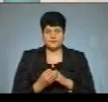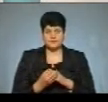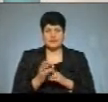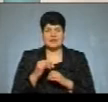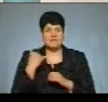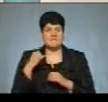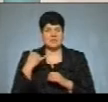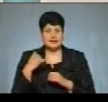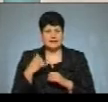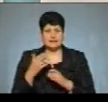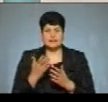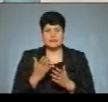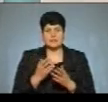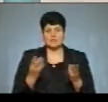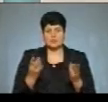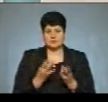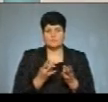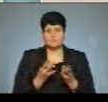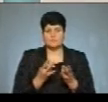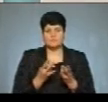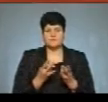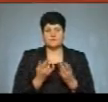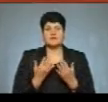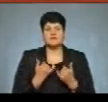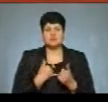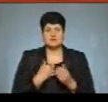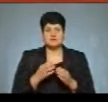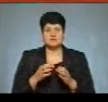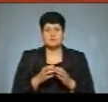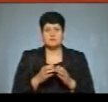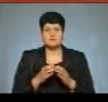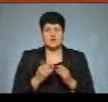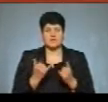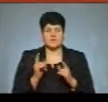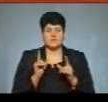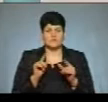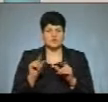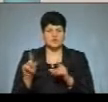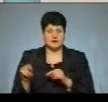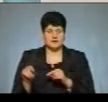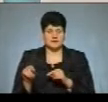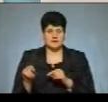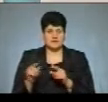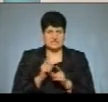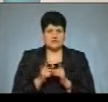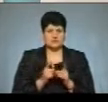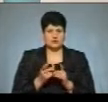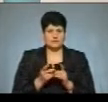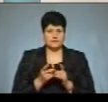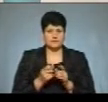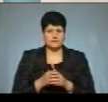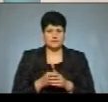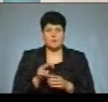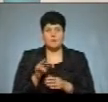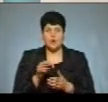на виклики, які потребують... Скільки в нас зараз бригад виїжджає на виклики? Значить, на зміну. Я зрозуміла.